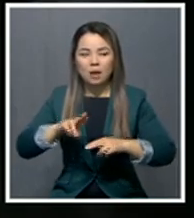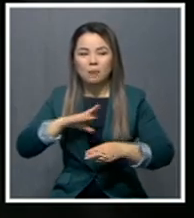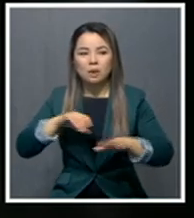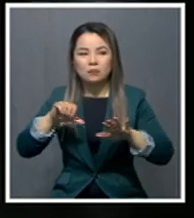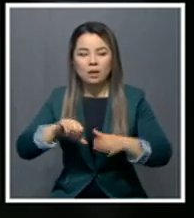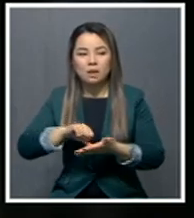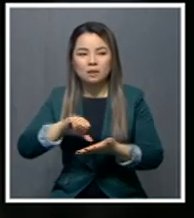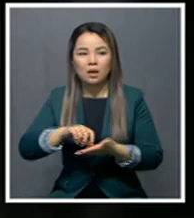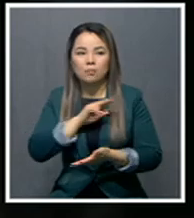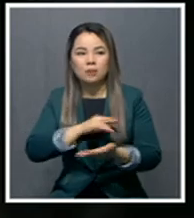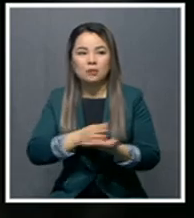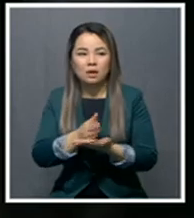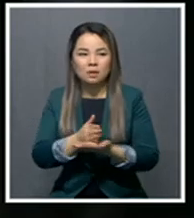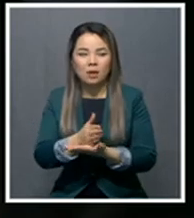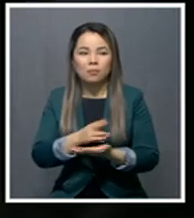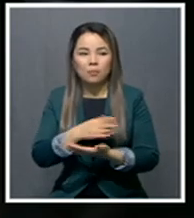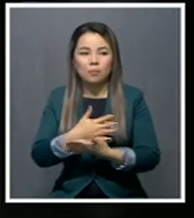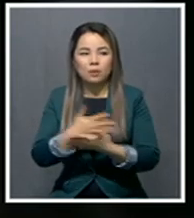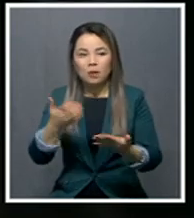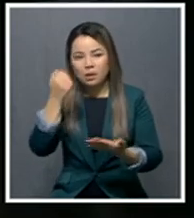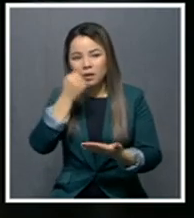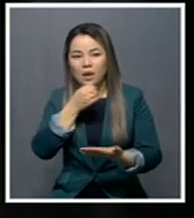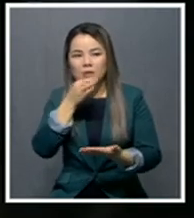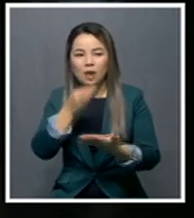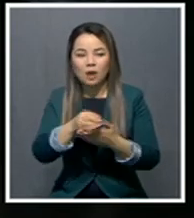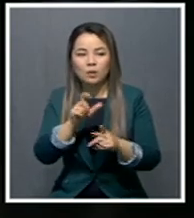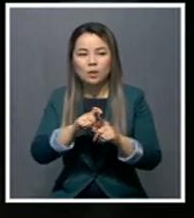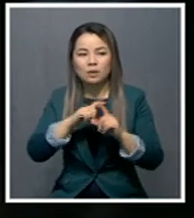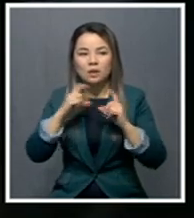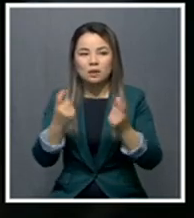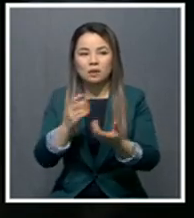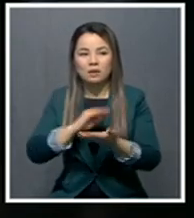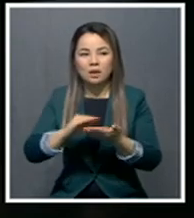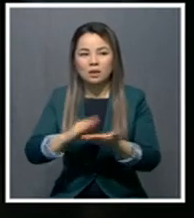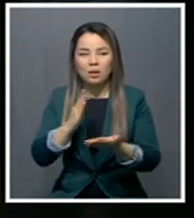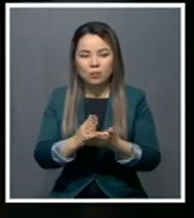қаспетінде медицина қызметкерлері рахмет сіздерге деген жазу пайда болды.